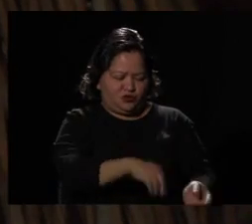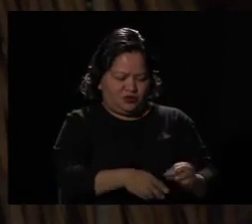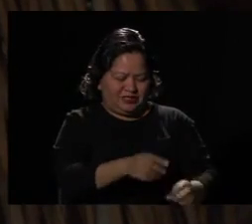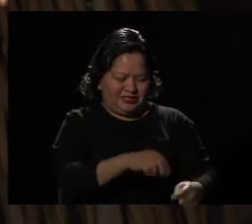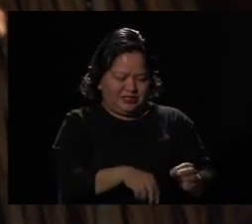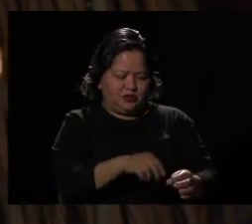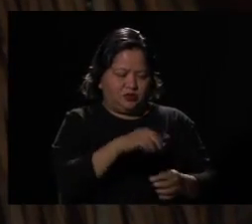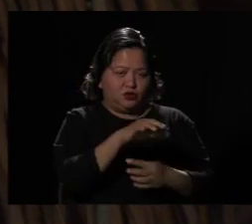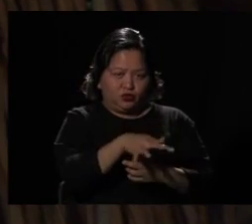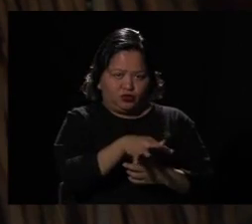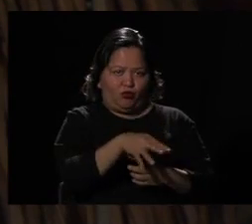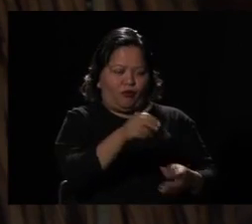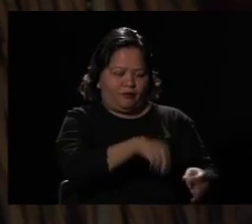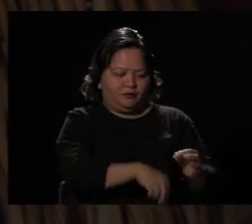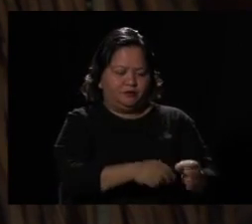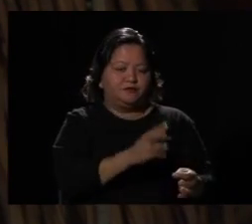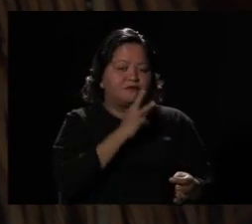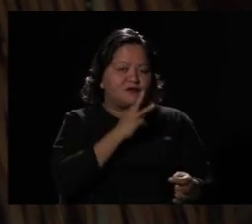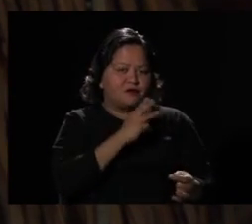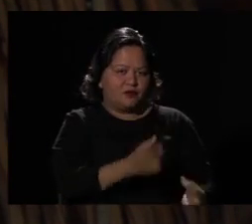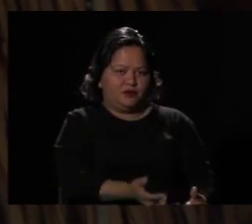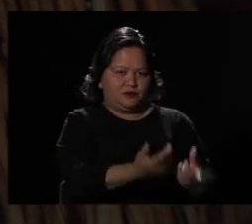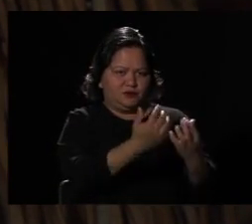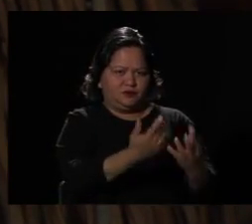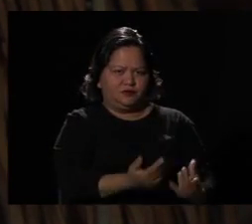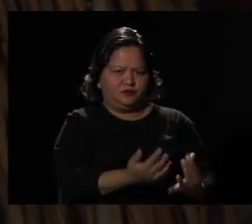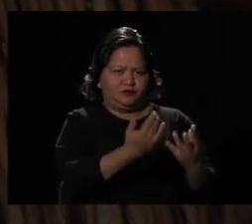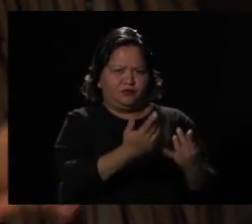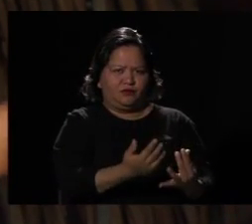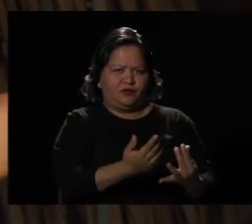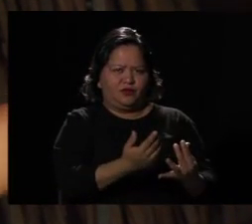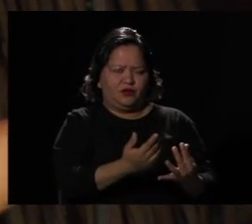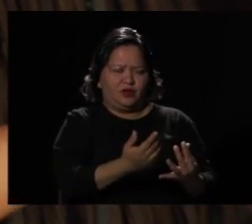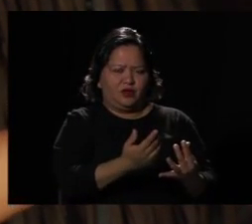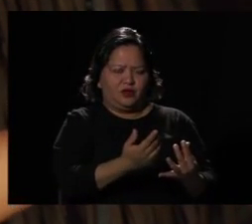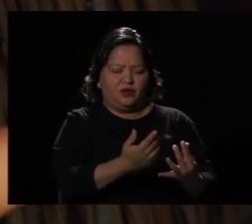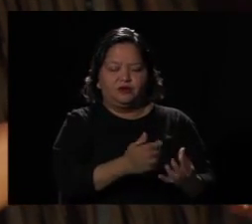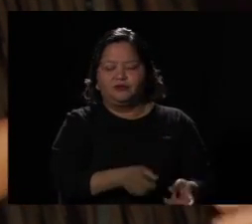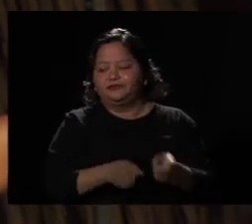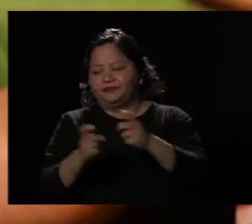Na gimin imalangu nu ihanum ta.